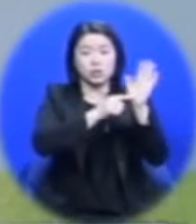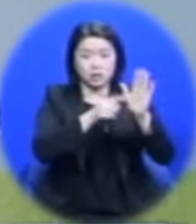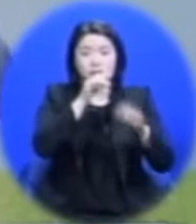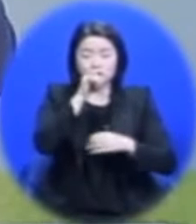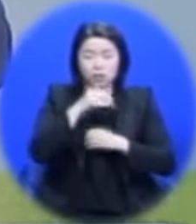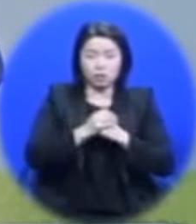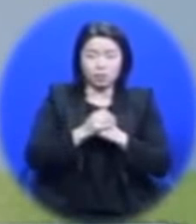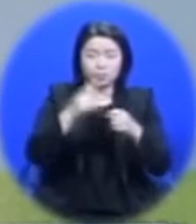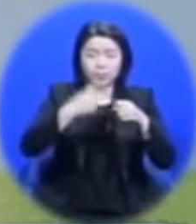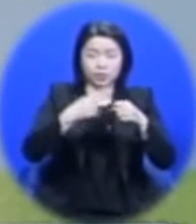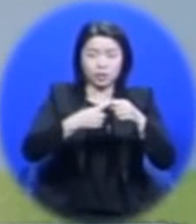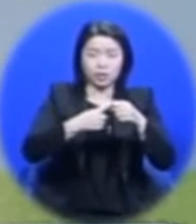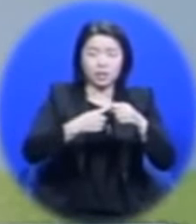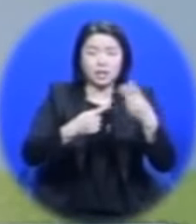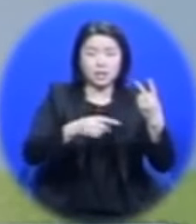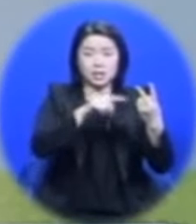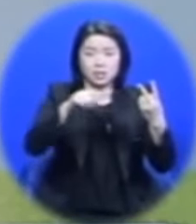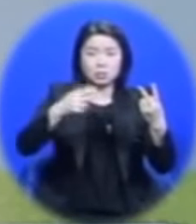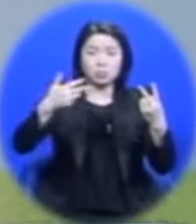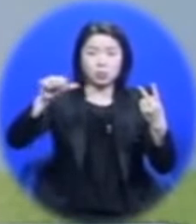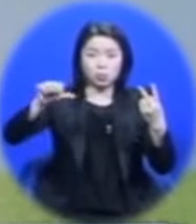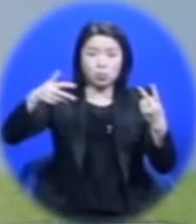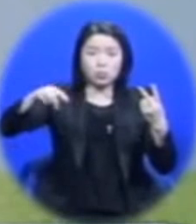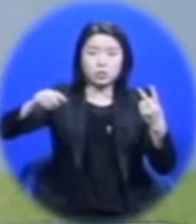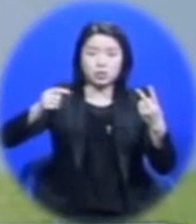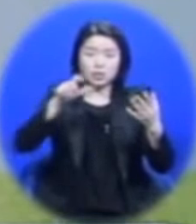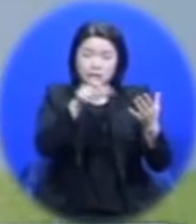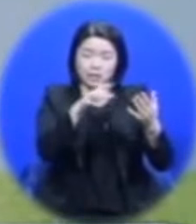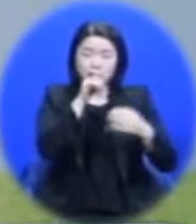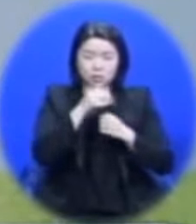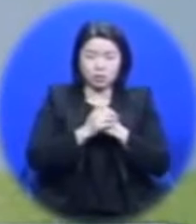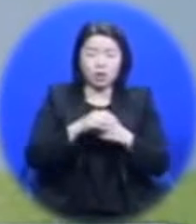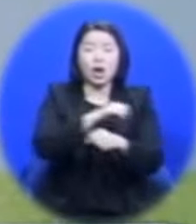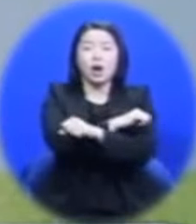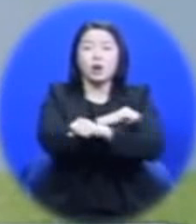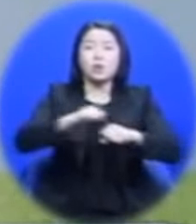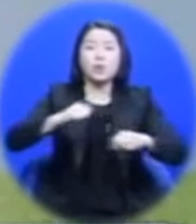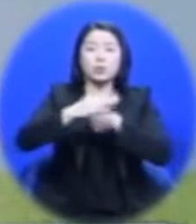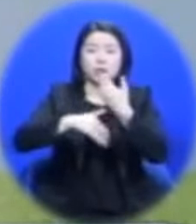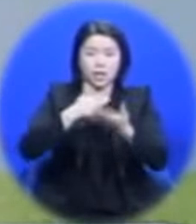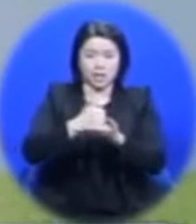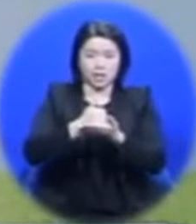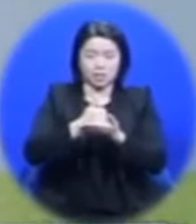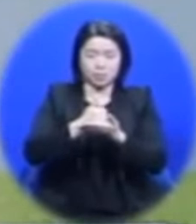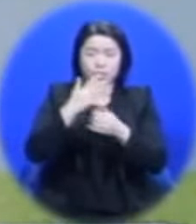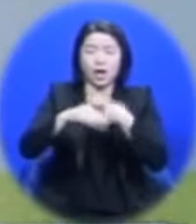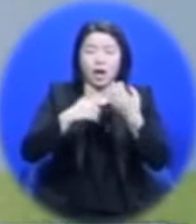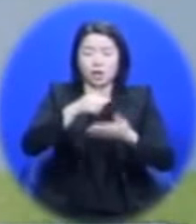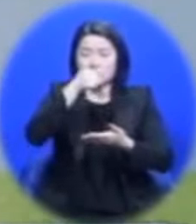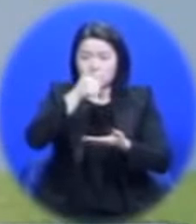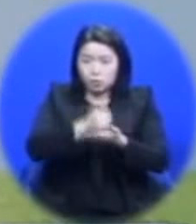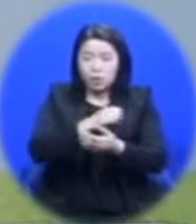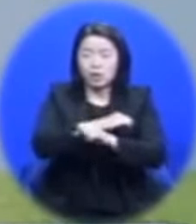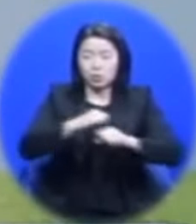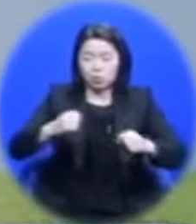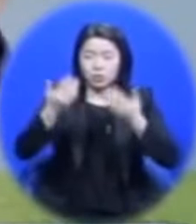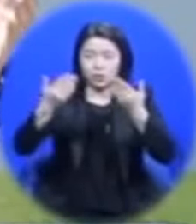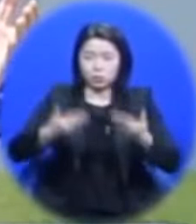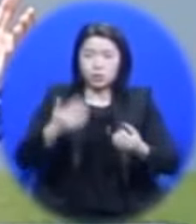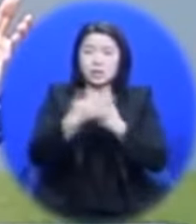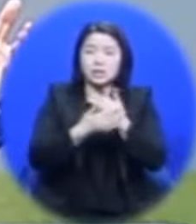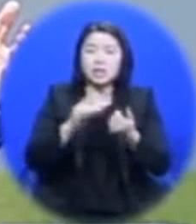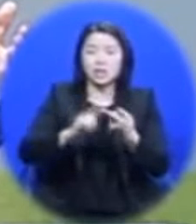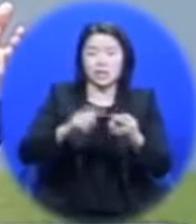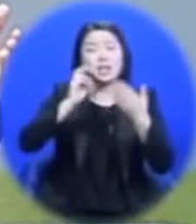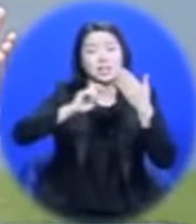번째 이유가 2절부터 5절까지 나오는데 그것은 용서의 하나님, 하나님의 죄 용서하시는 은혜에 대한